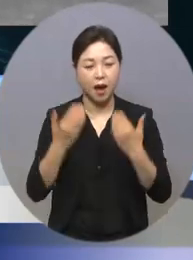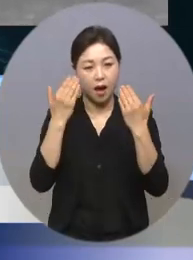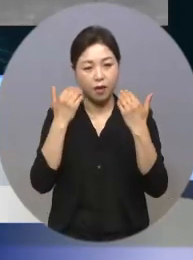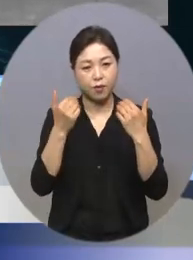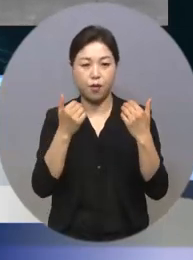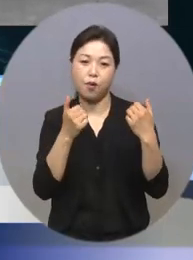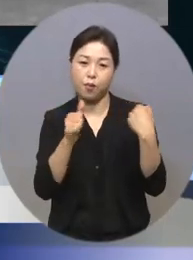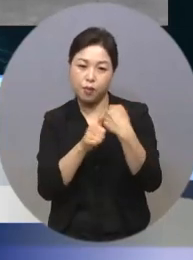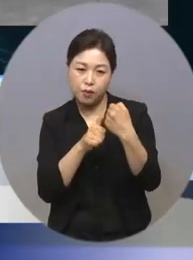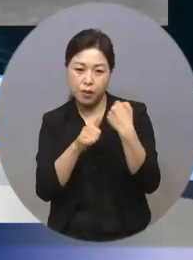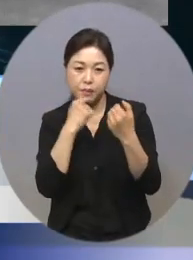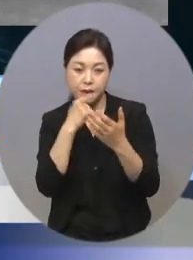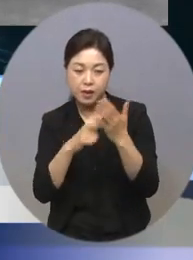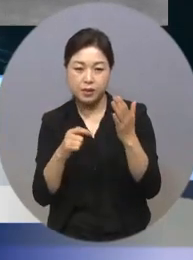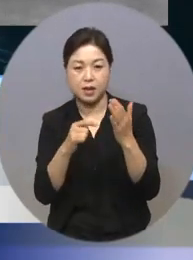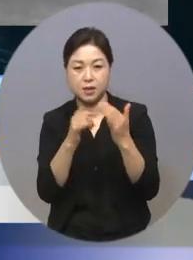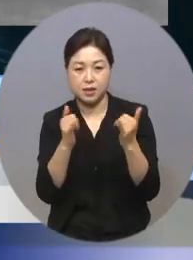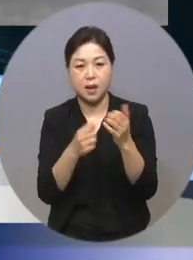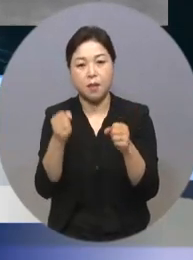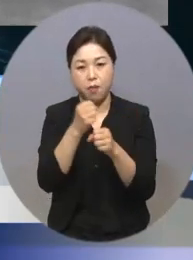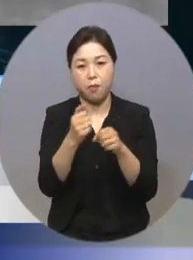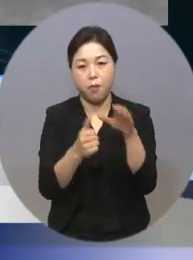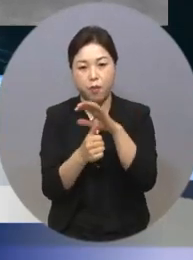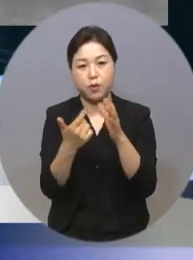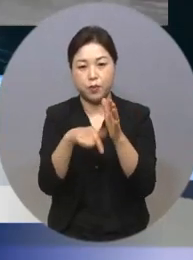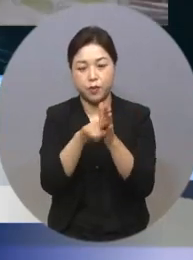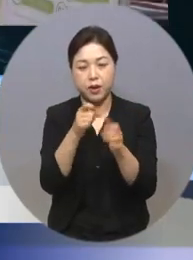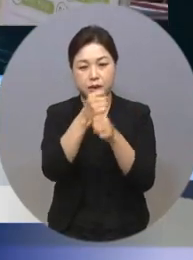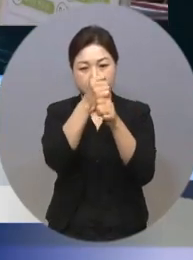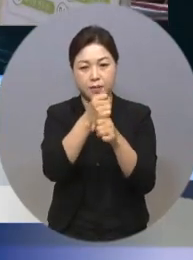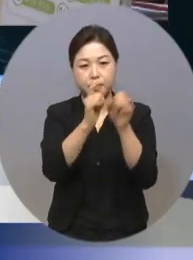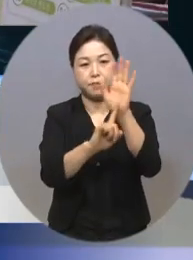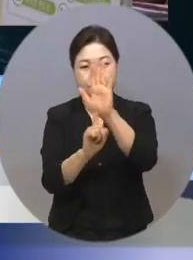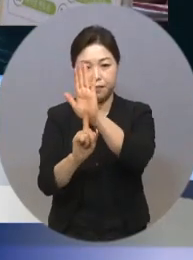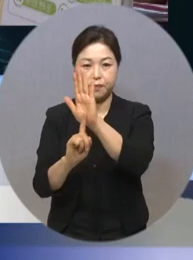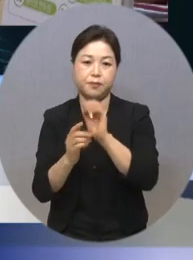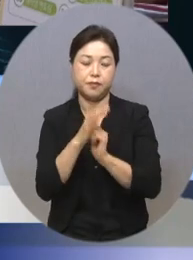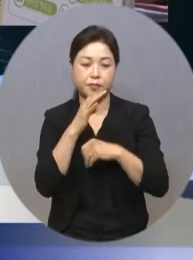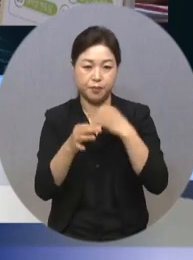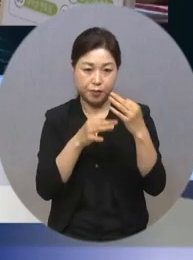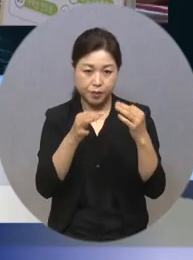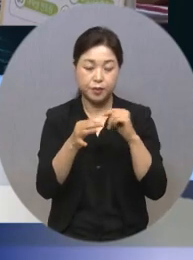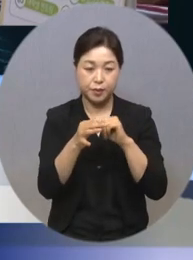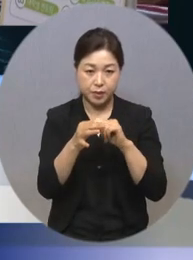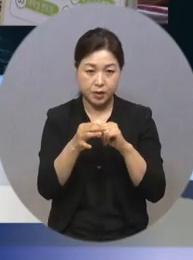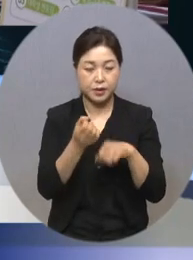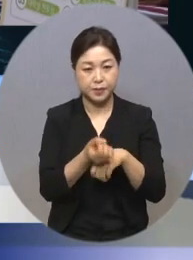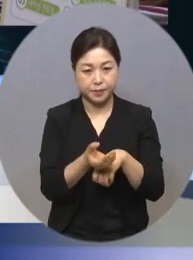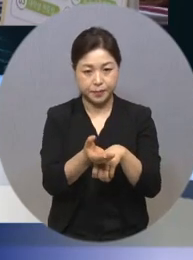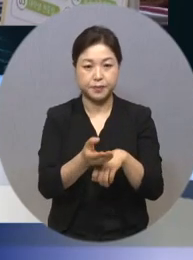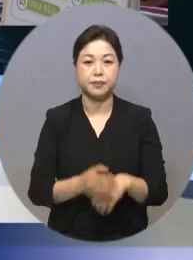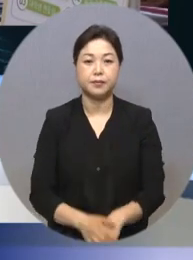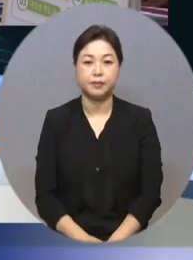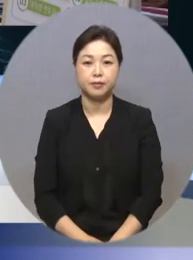학교폭력 피해자들의 회복과 보호를 위한 캠페인이 열렸습니다. 그 목소리를 정우선 기자가 전합니다.